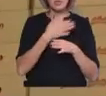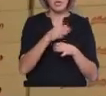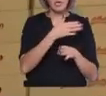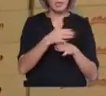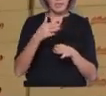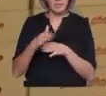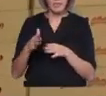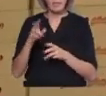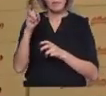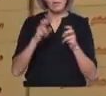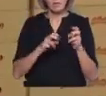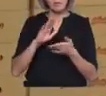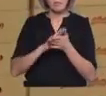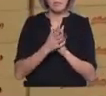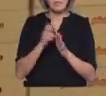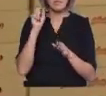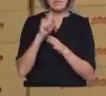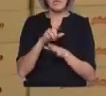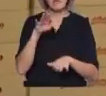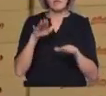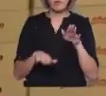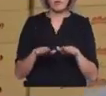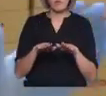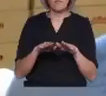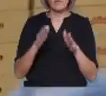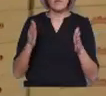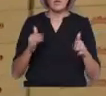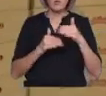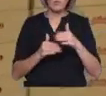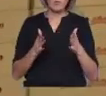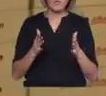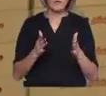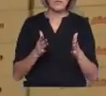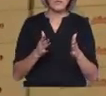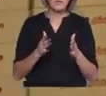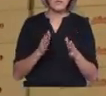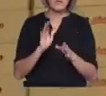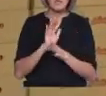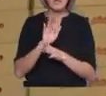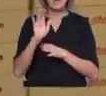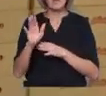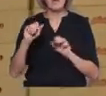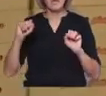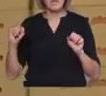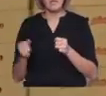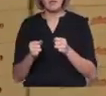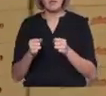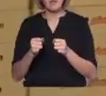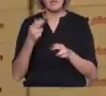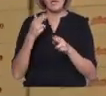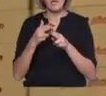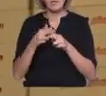плану производства, согласно заявке, взвешивается, упаковывается и поступает в камеры охлаждения или